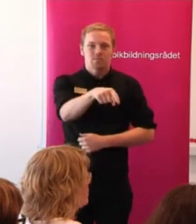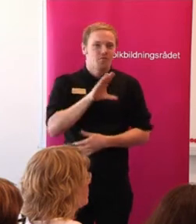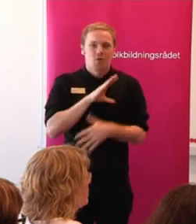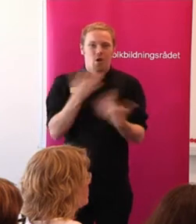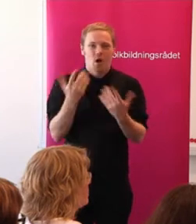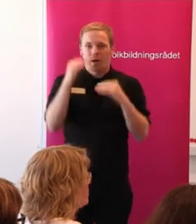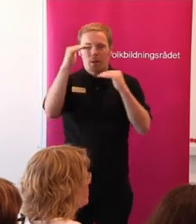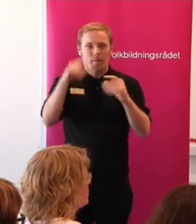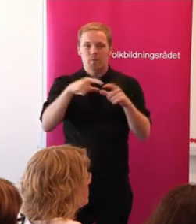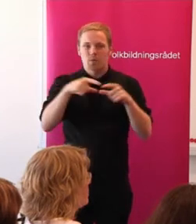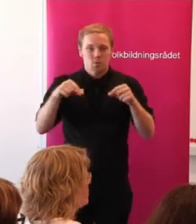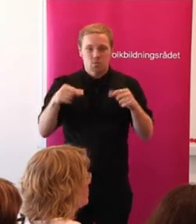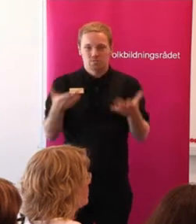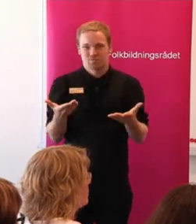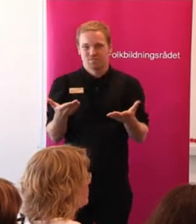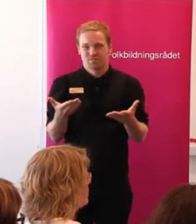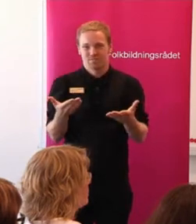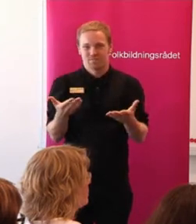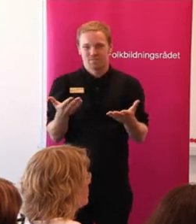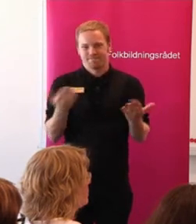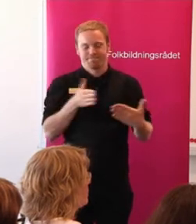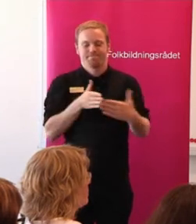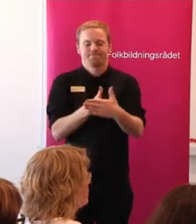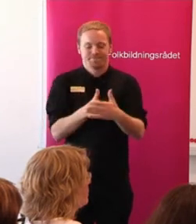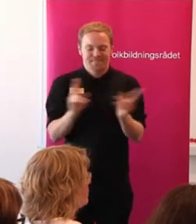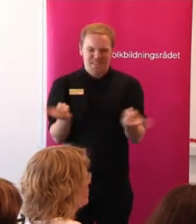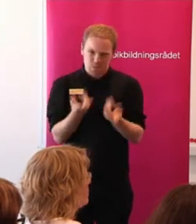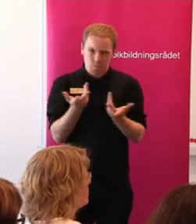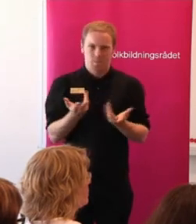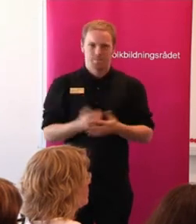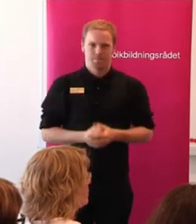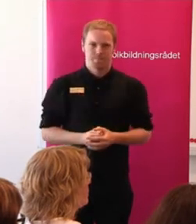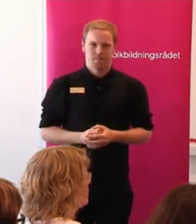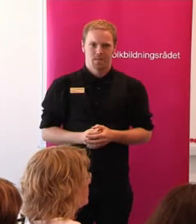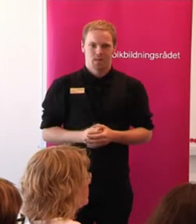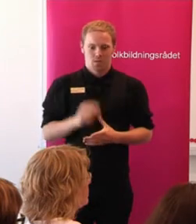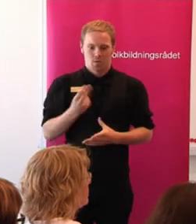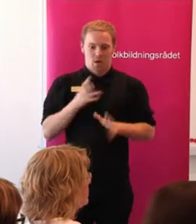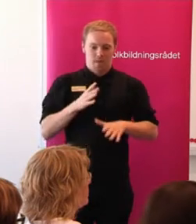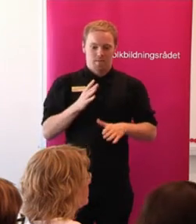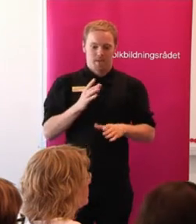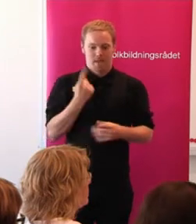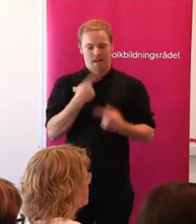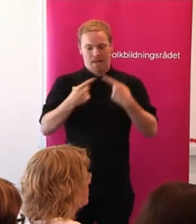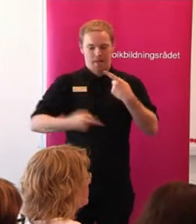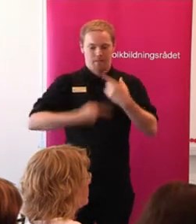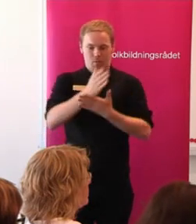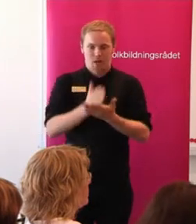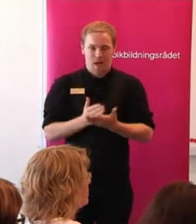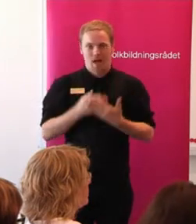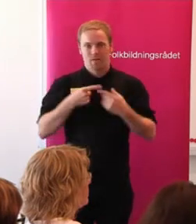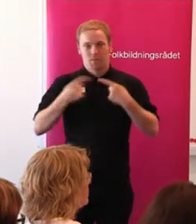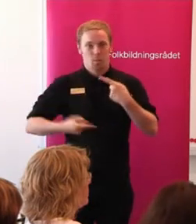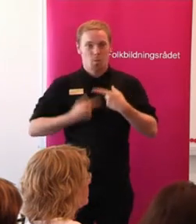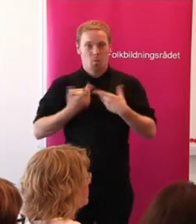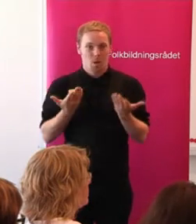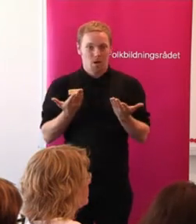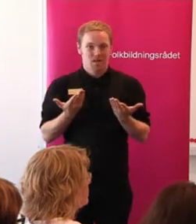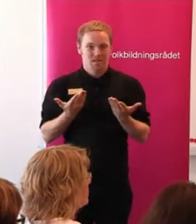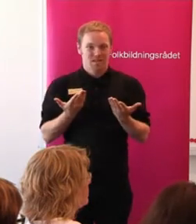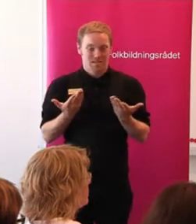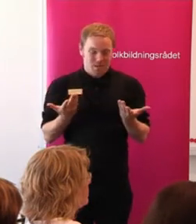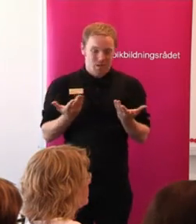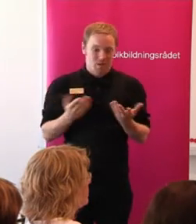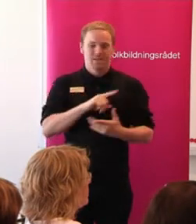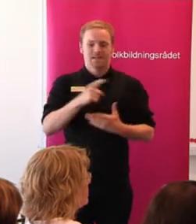individ. Och nu tog det väl 1,5 år att få igenom busskortsfrågan. Man ska hålla ut och hålla i,